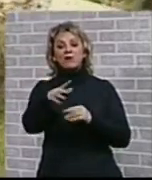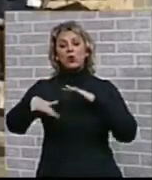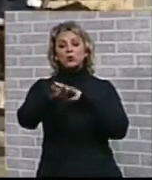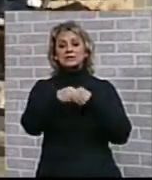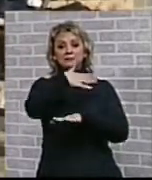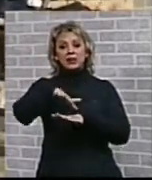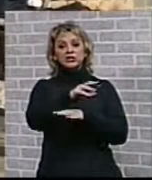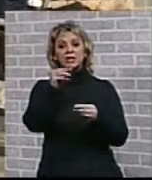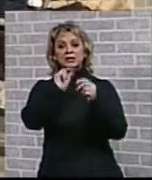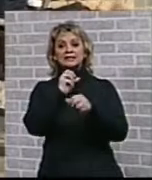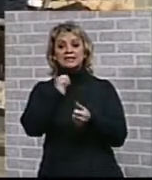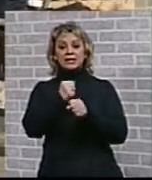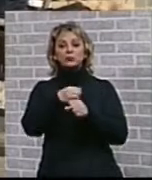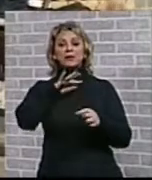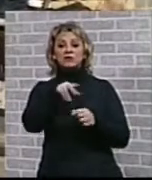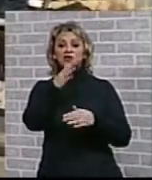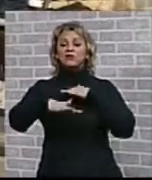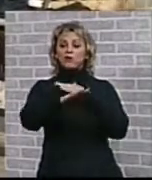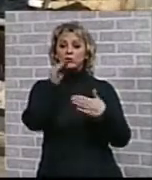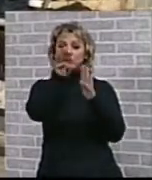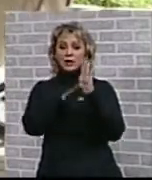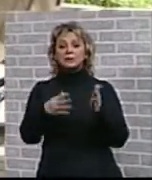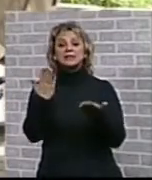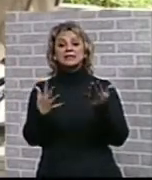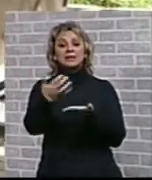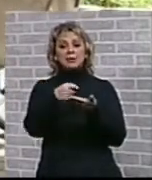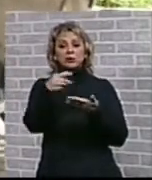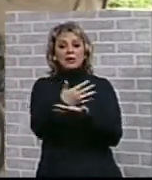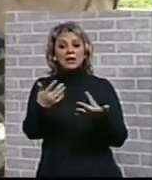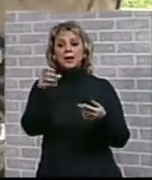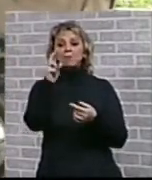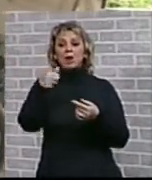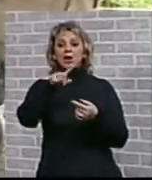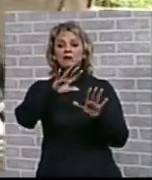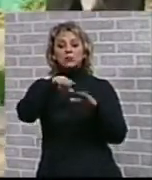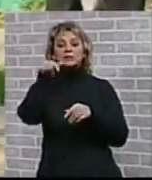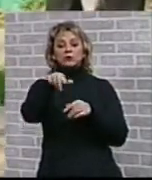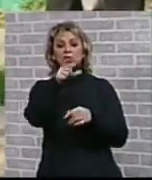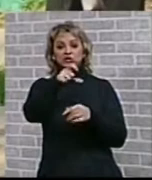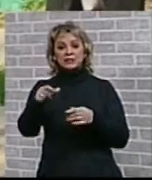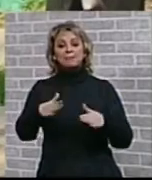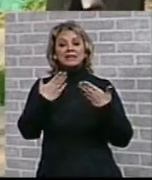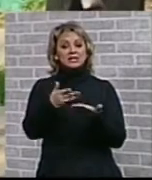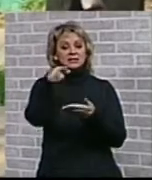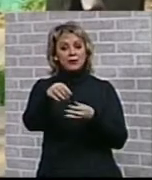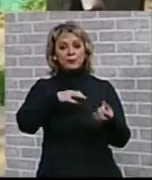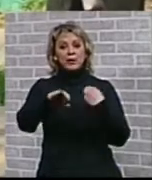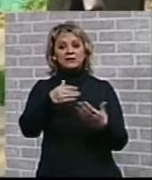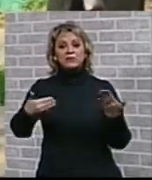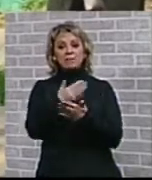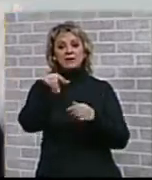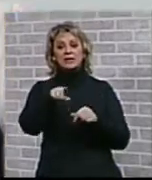площадей разработают профессионалы. Двор попадет в программу, если наберет определенное количество баллов после того, как жильцы предоставят проект